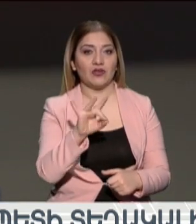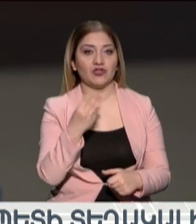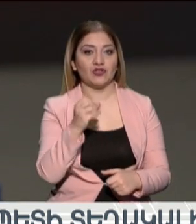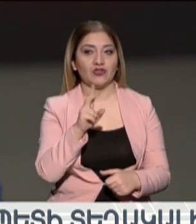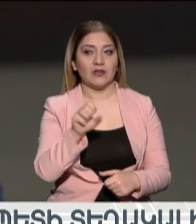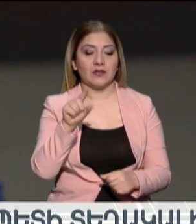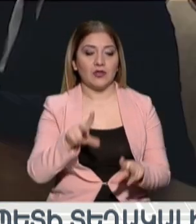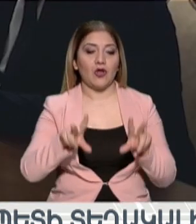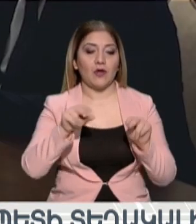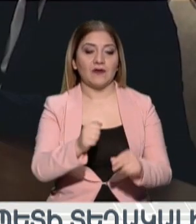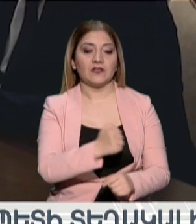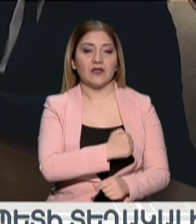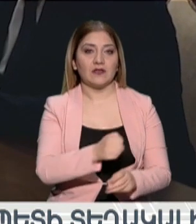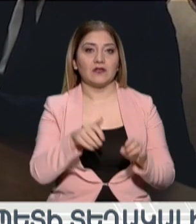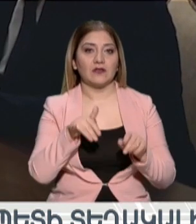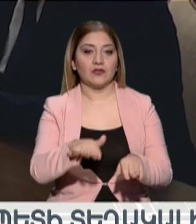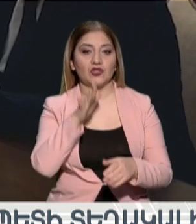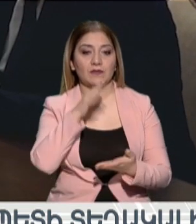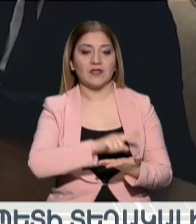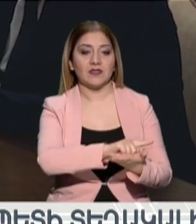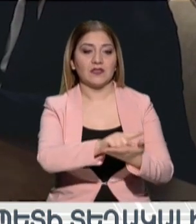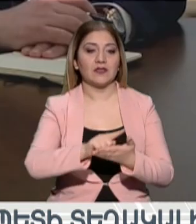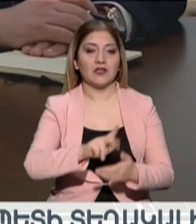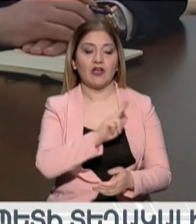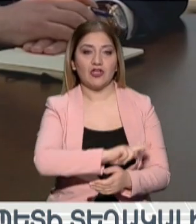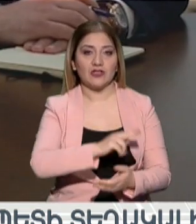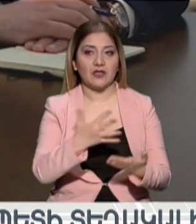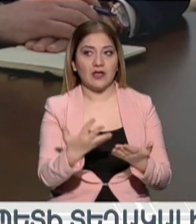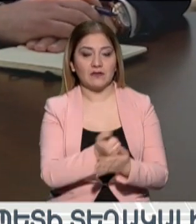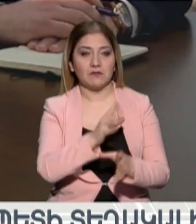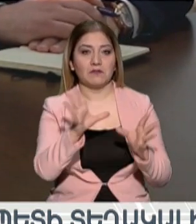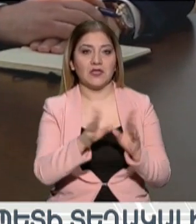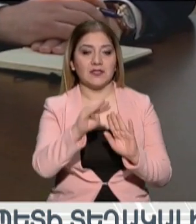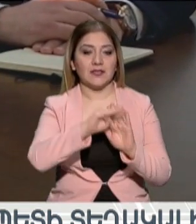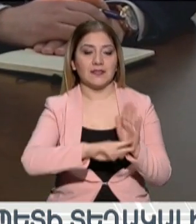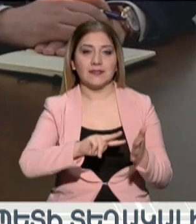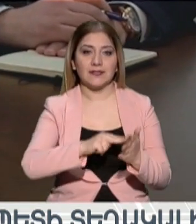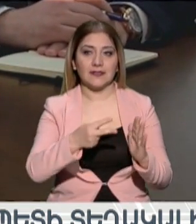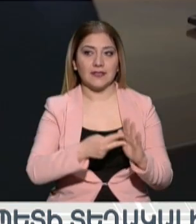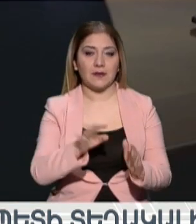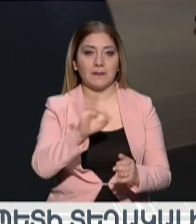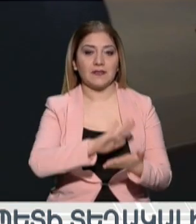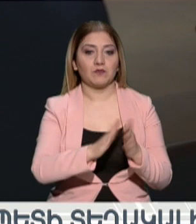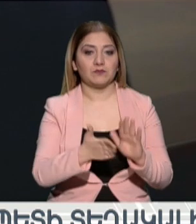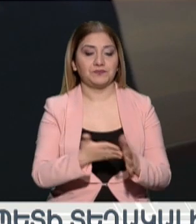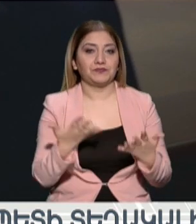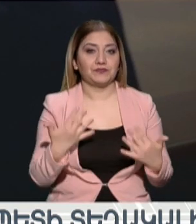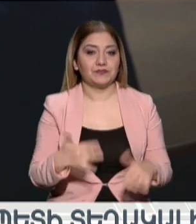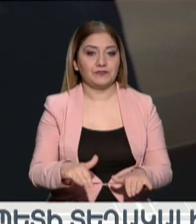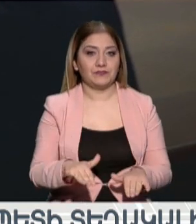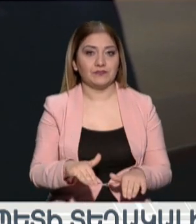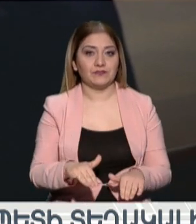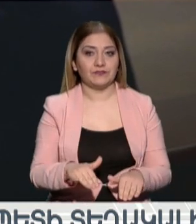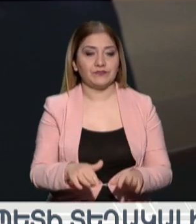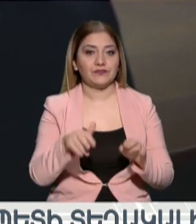շտաբային բանակցությունների ընթացքում կատարված աշխատանքի արդյունքների և համատեղ ծրագրերի մասին։ Պայմանավորվածություն է ձեռք բերվել